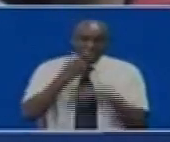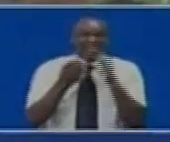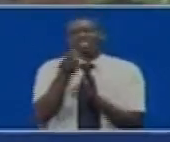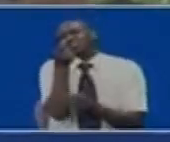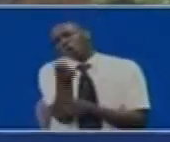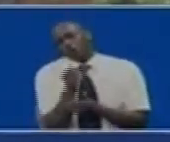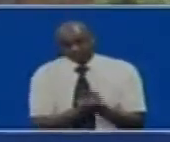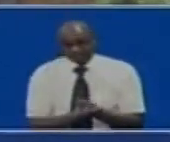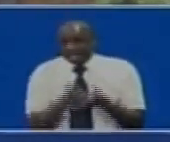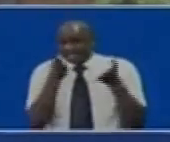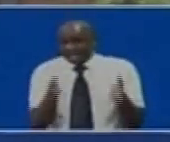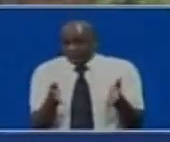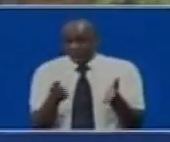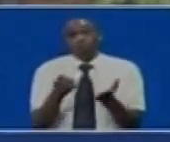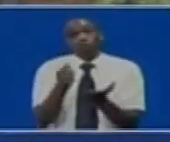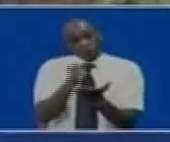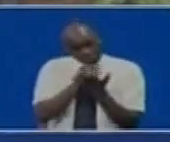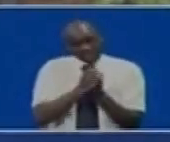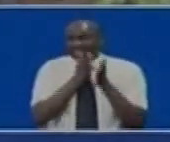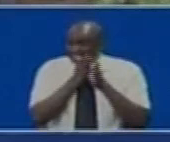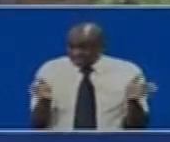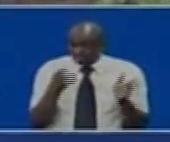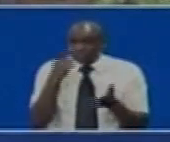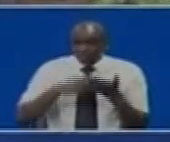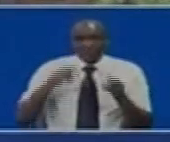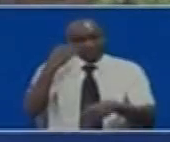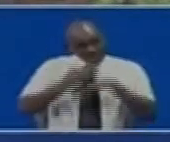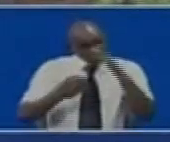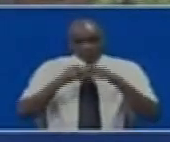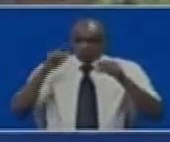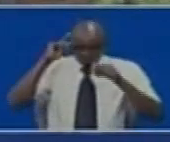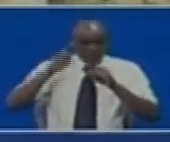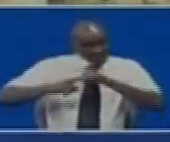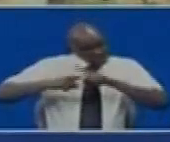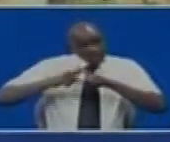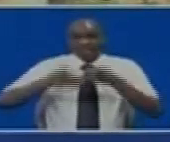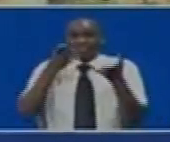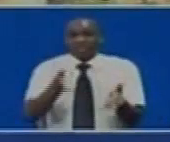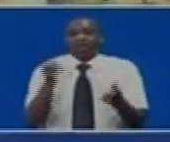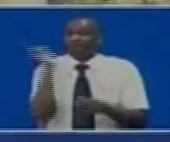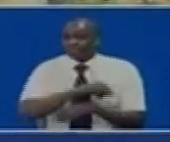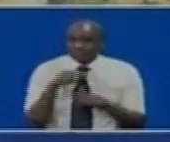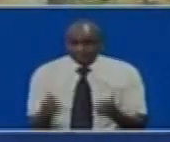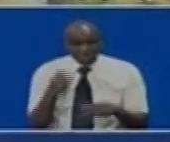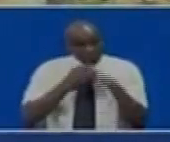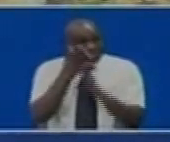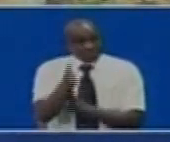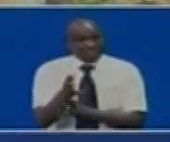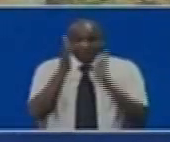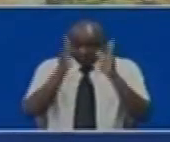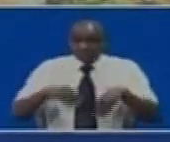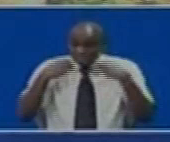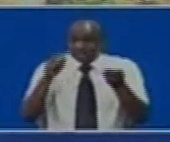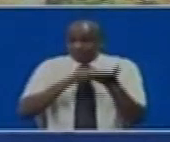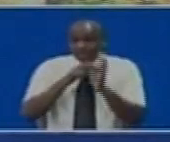tu. Kulingana na mhasibu mkuu wa serikali, ujenzi wa kichinjio kikuu katika kaunti hii haujakamilika, kwani aliyepewa kandarasi